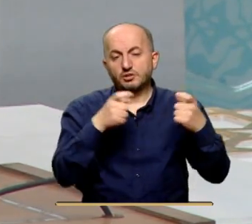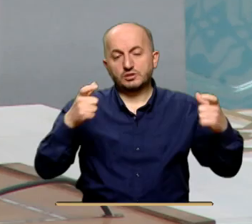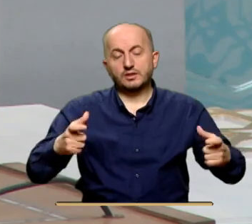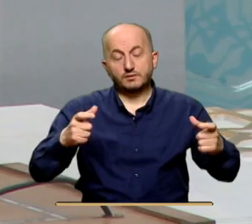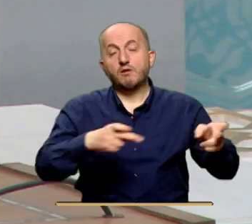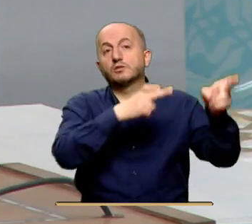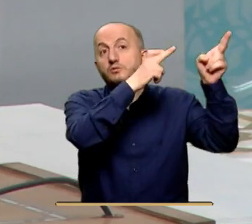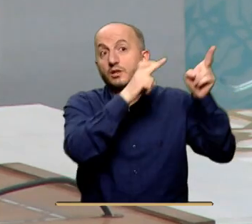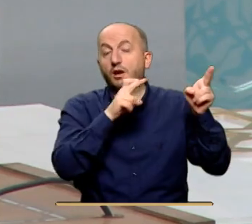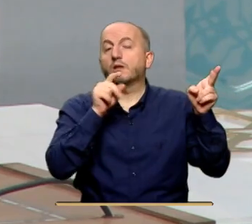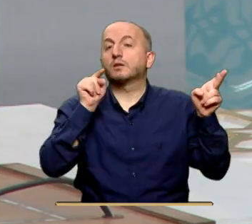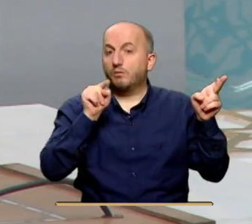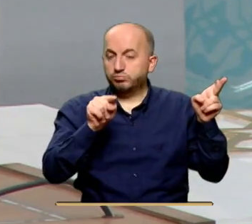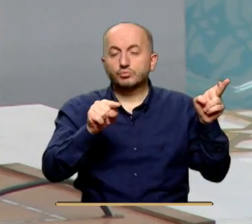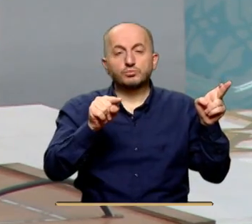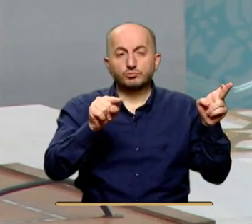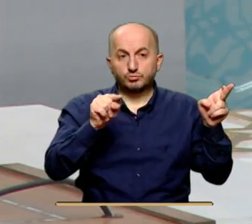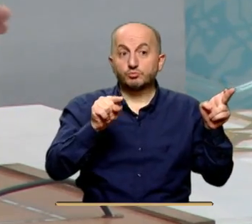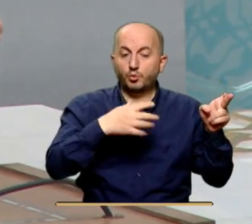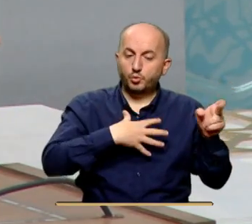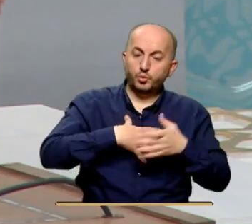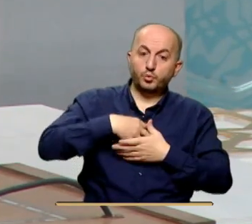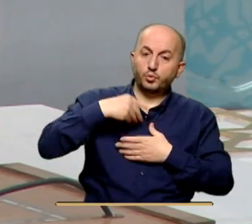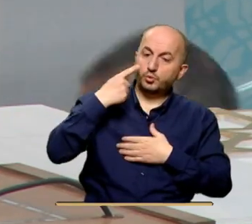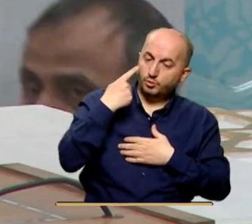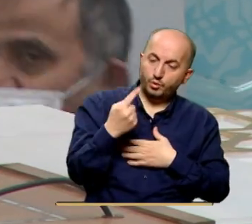Çanakkale'de de bu ruhu görüyoruz. Yani